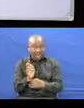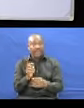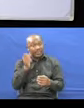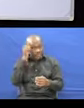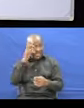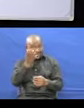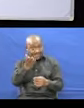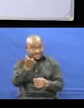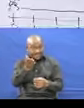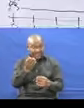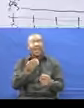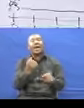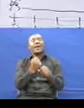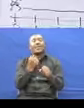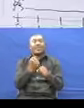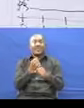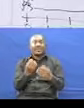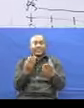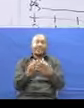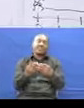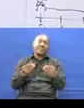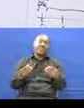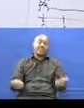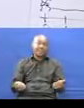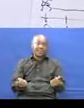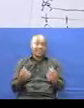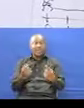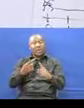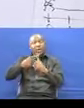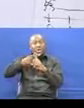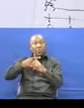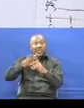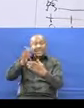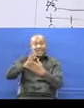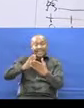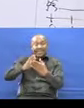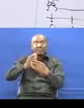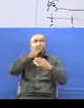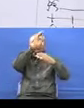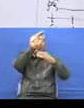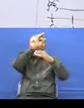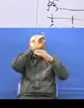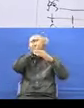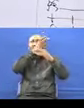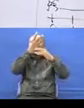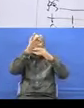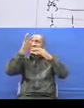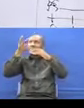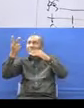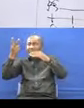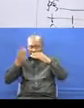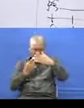umeshaelewa. Ukijumlisha sehemu ambazo zina asili zinazofanana, unaweka mstari wako namna